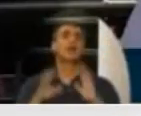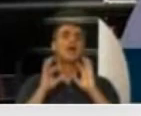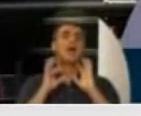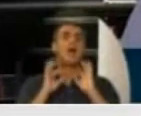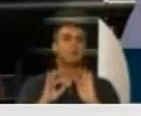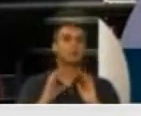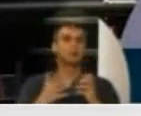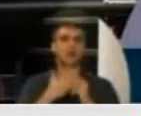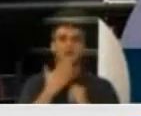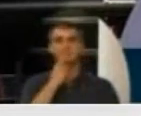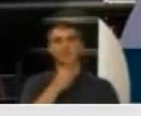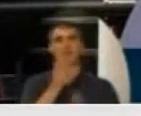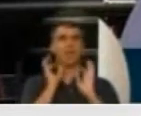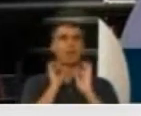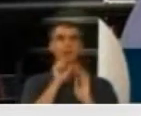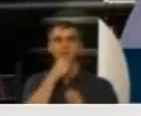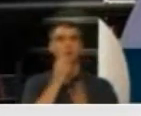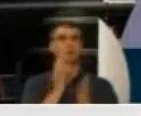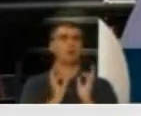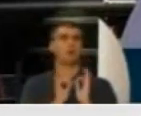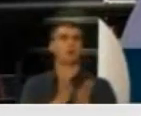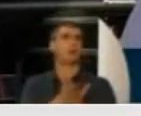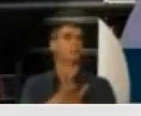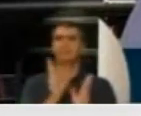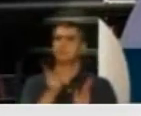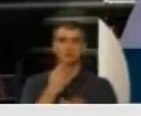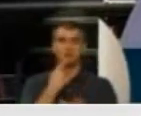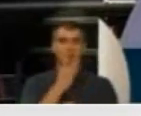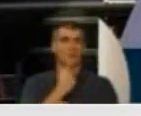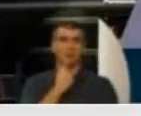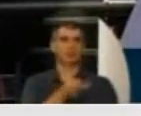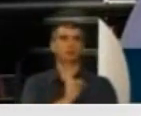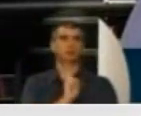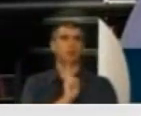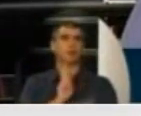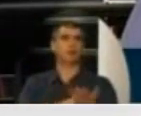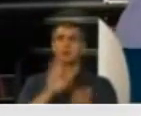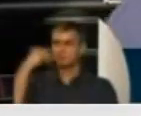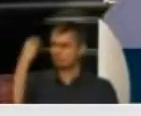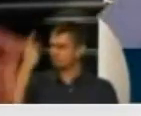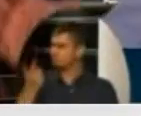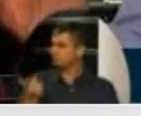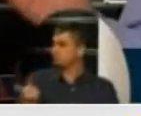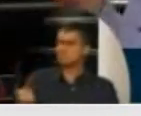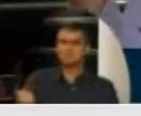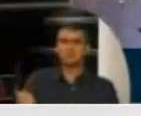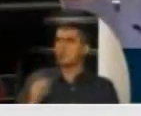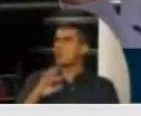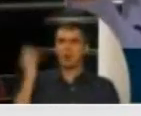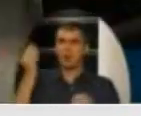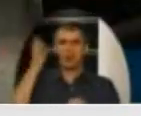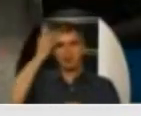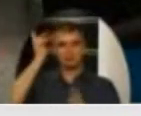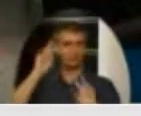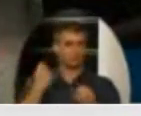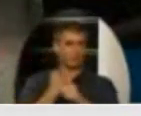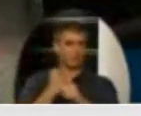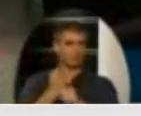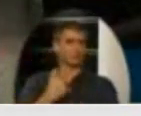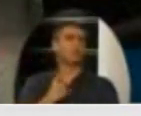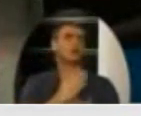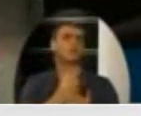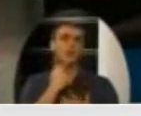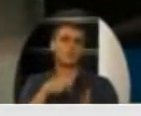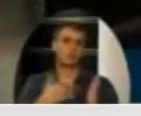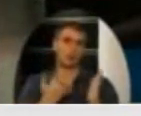האמיתות ההיסטוריות האמיתיות, איש לא יוכל להתכחש להן, גם לא הפלסטינאים. לא כל חזון הוא במימוש, ואמרנו את זה כבר פה